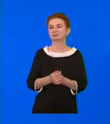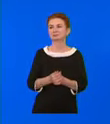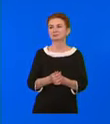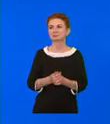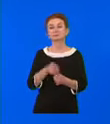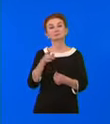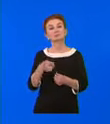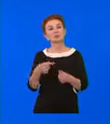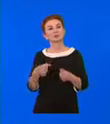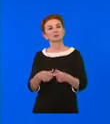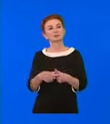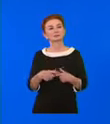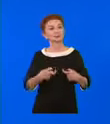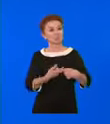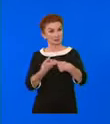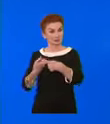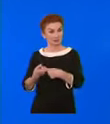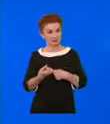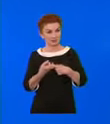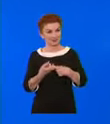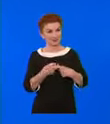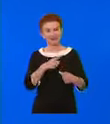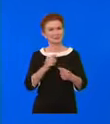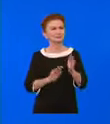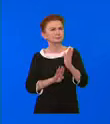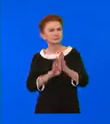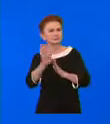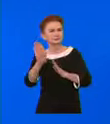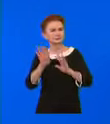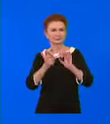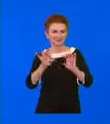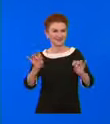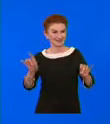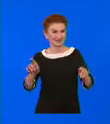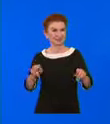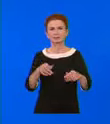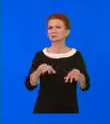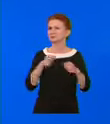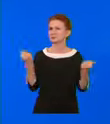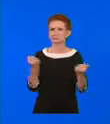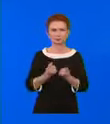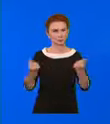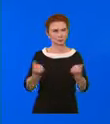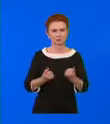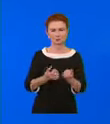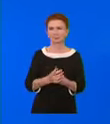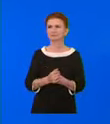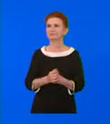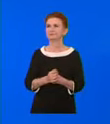jego zależność od wzrostu zakażeń jest oczywiście bardzo duża, bardzo znacząca, ale